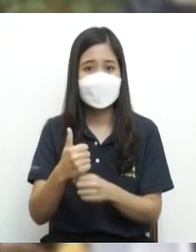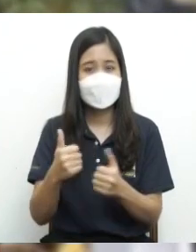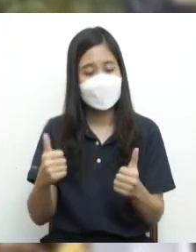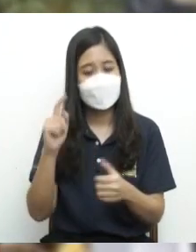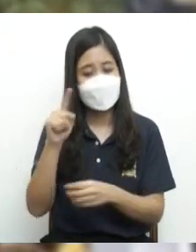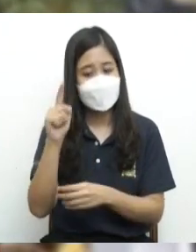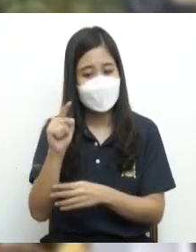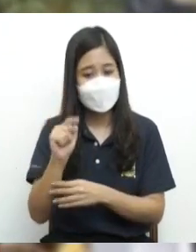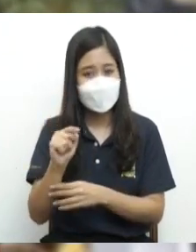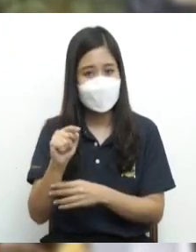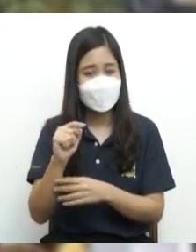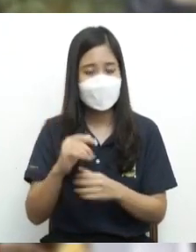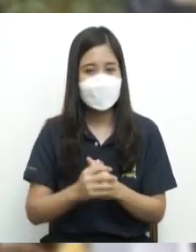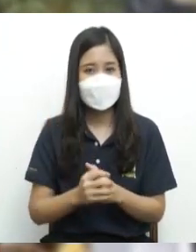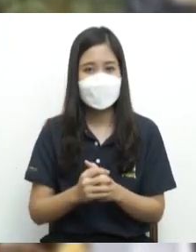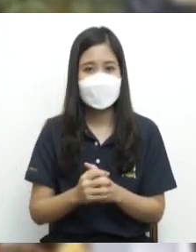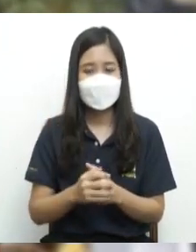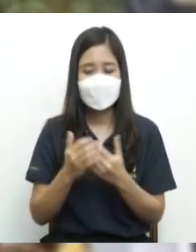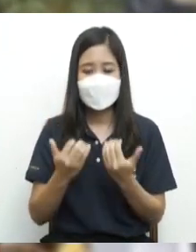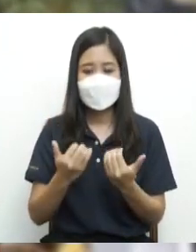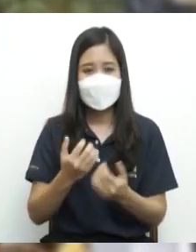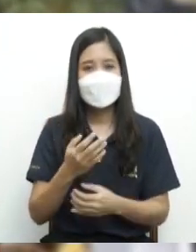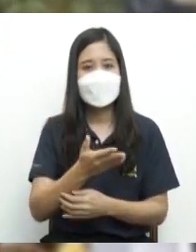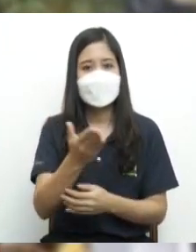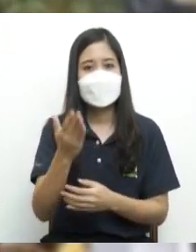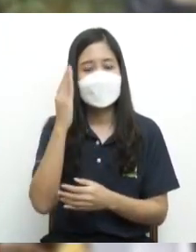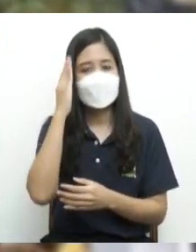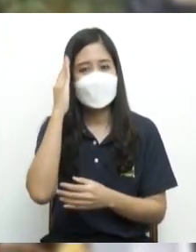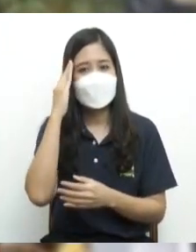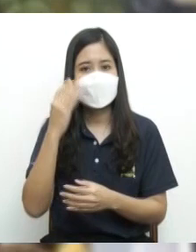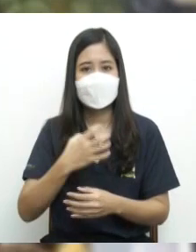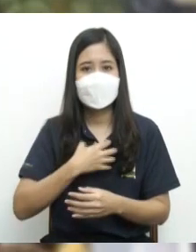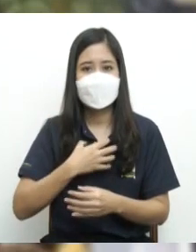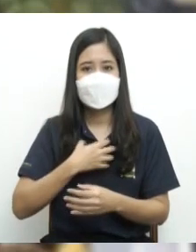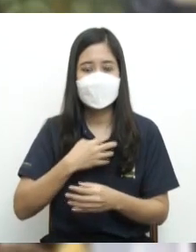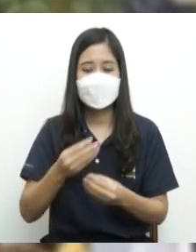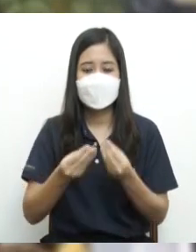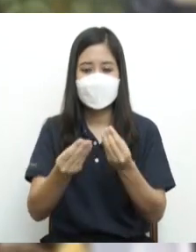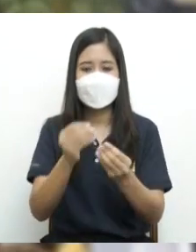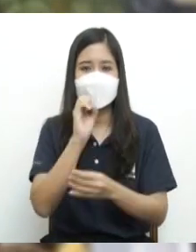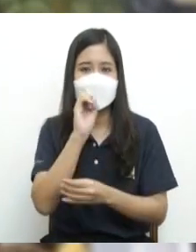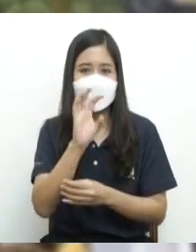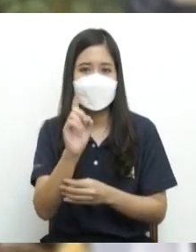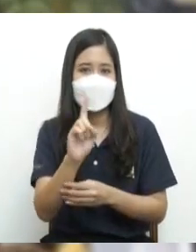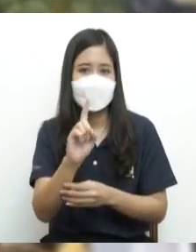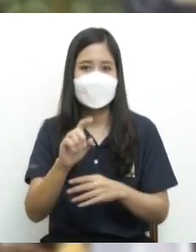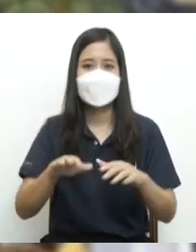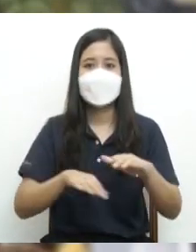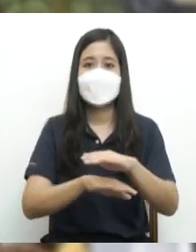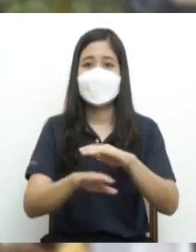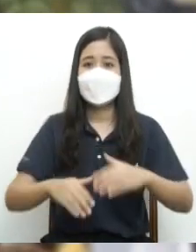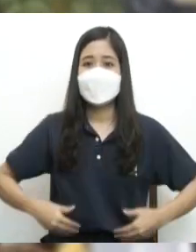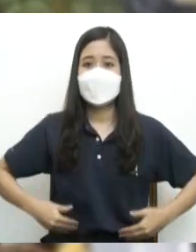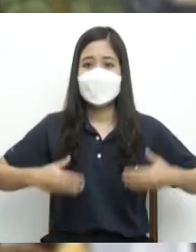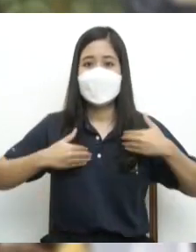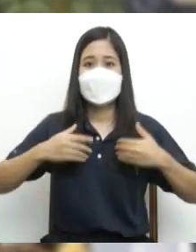ไปส่วนใหญ่ที่เราทำงานมาแต่อยากจะให้พวกเราได้ทราบว่าจริงๆแล้วเนี่ยในพื้นฐานชีวิตที่ผมทำงาน